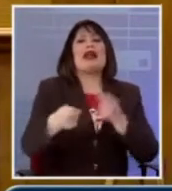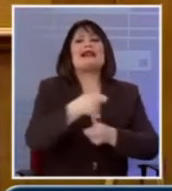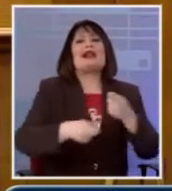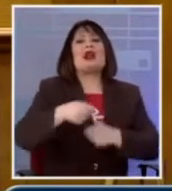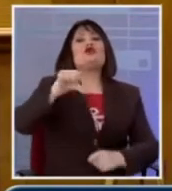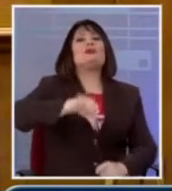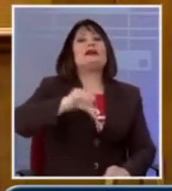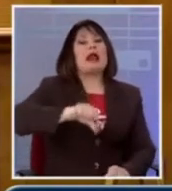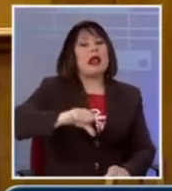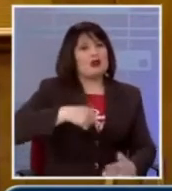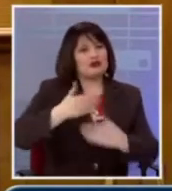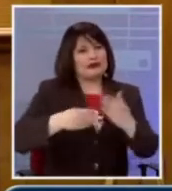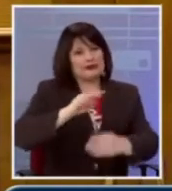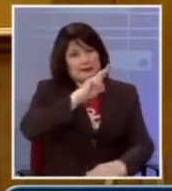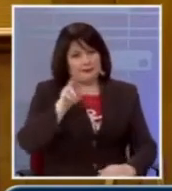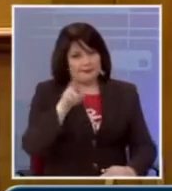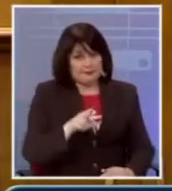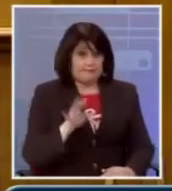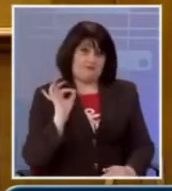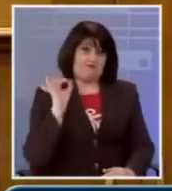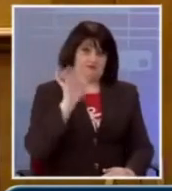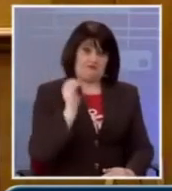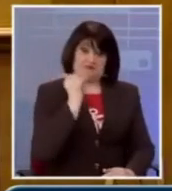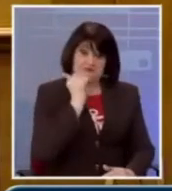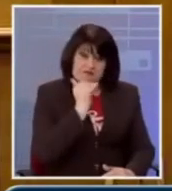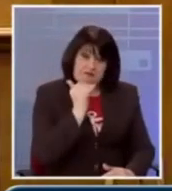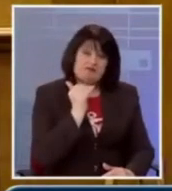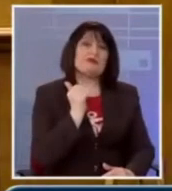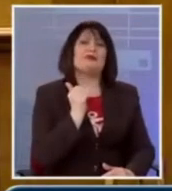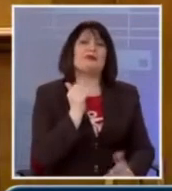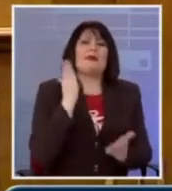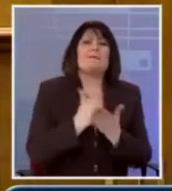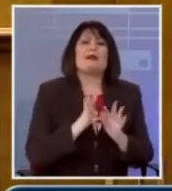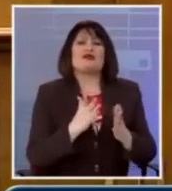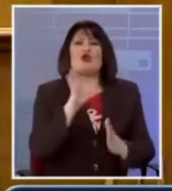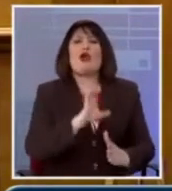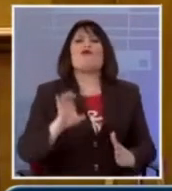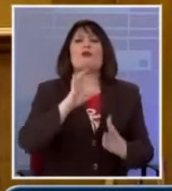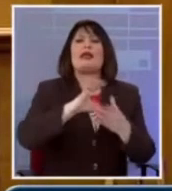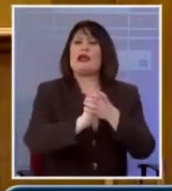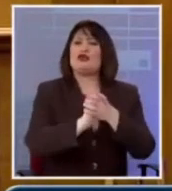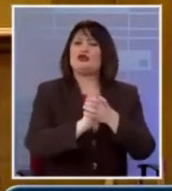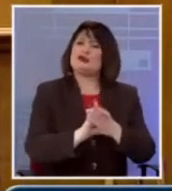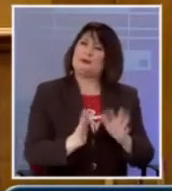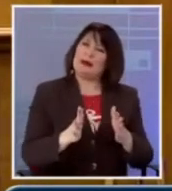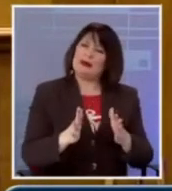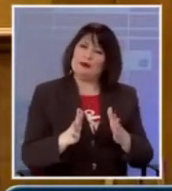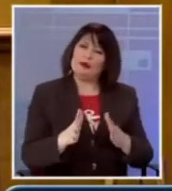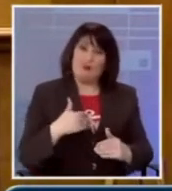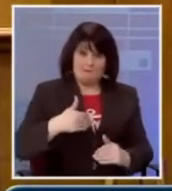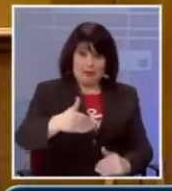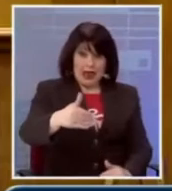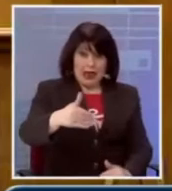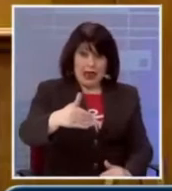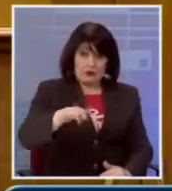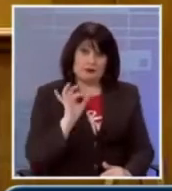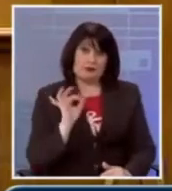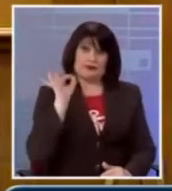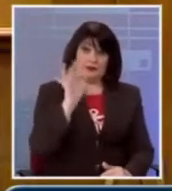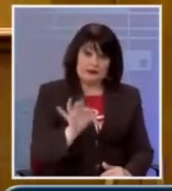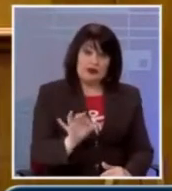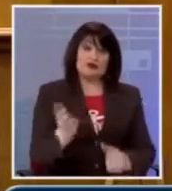πετρελαίου, ώστε να φτάσουμε όσο γίνεται γρηγορότητα στο μέσο όρο της Ευρωπαϊκής Ένωσης και στο μέλλον να καταλήξουμε